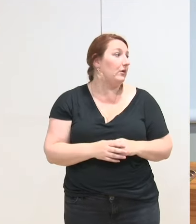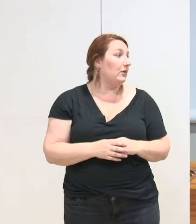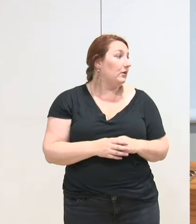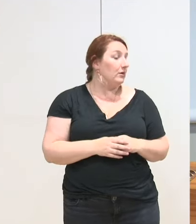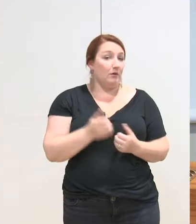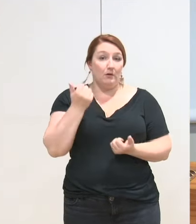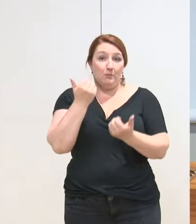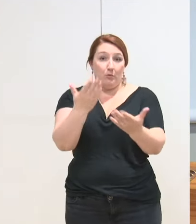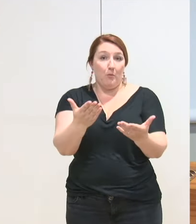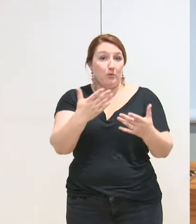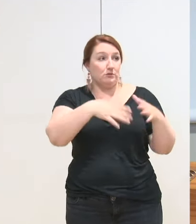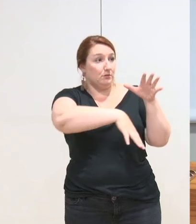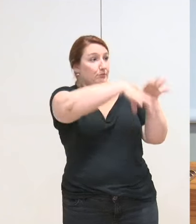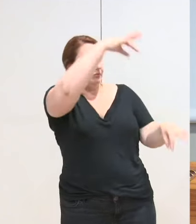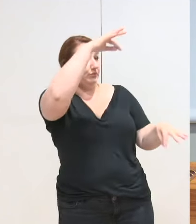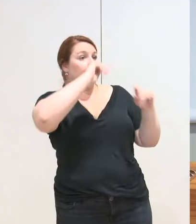délire ellisa